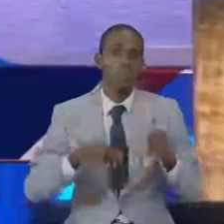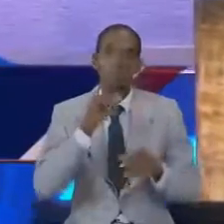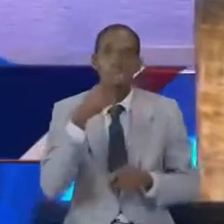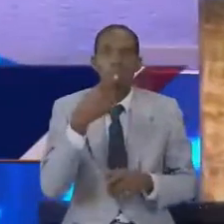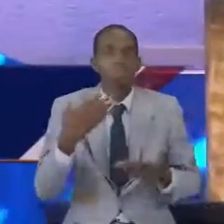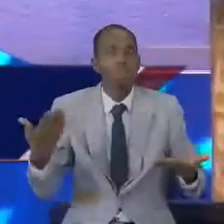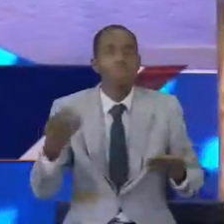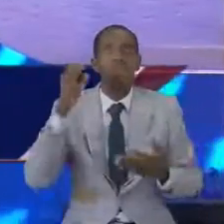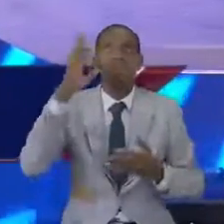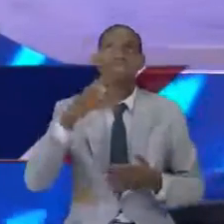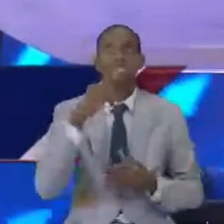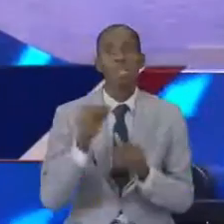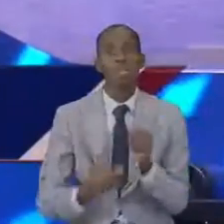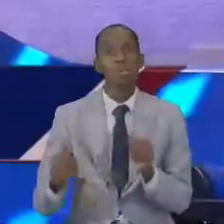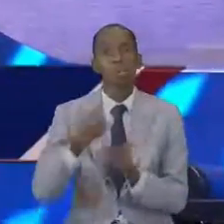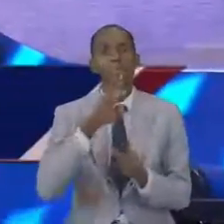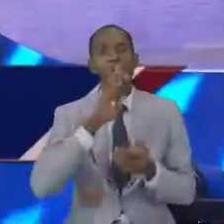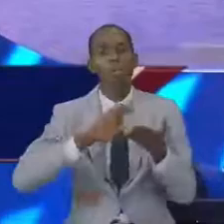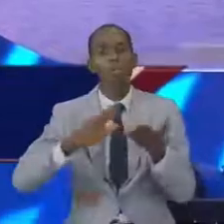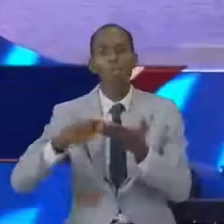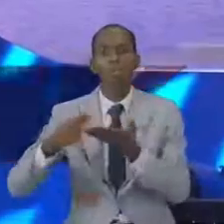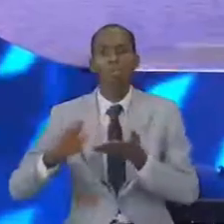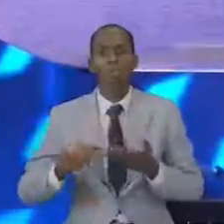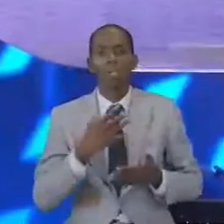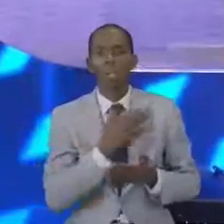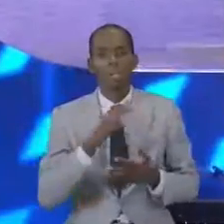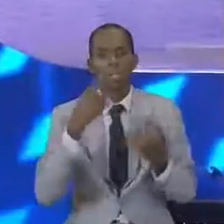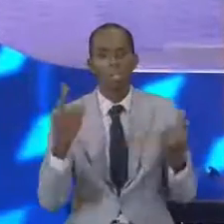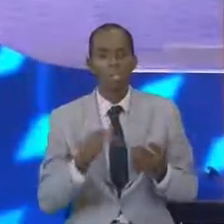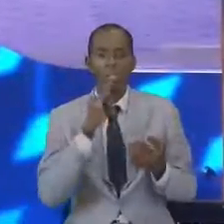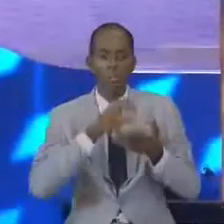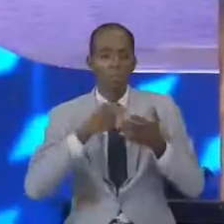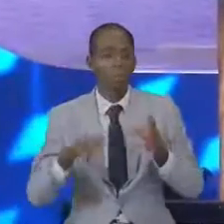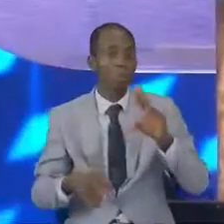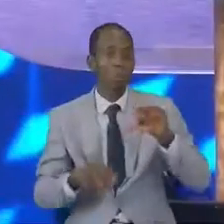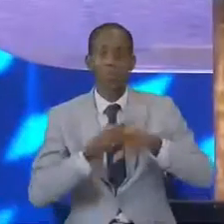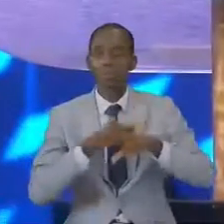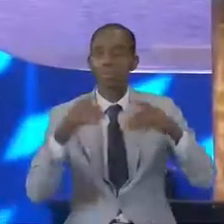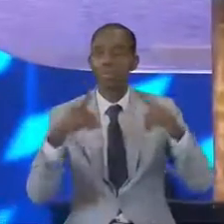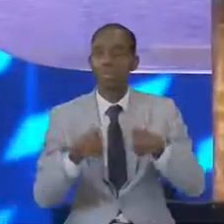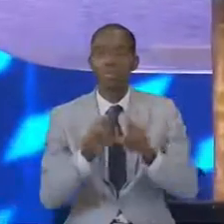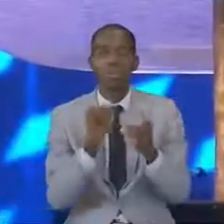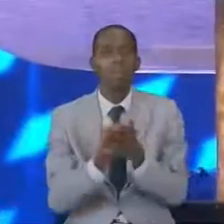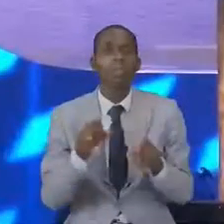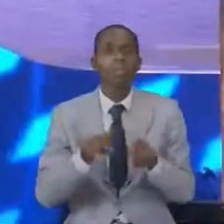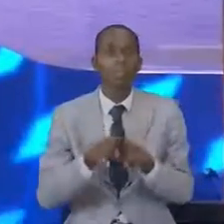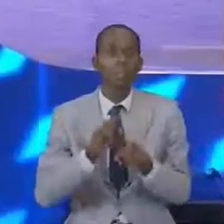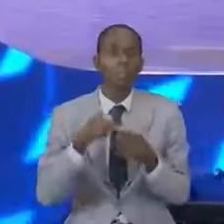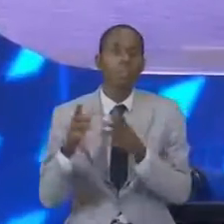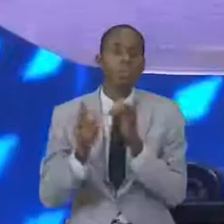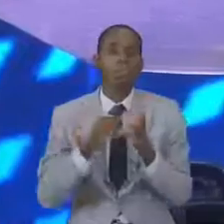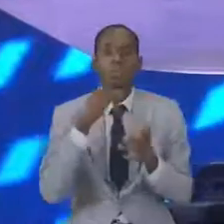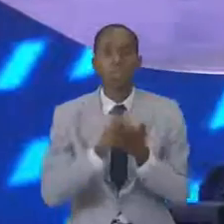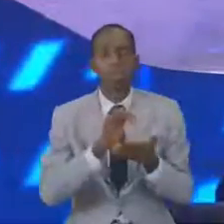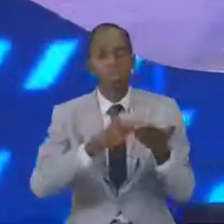soient effacés ne dites pas que le pasteur dit ah que tout le monde est pardonne mes péchés sont pas de non cela ne se passe pas comme ça même lorsque Jésus a